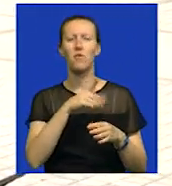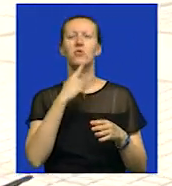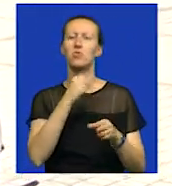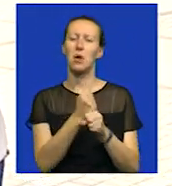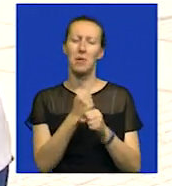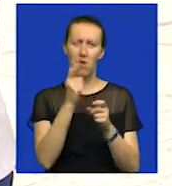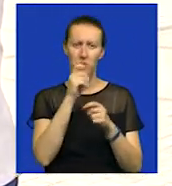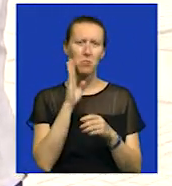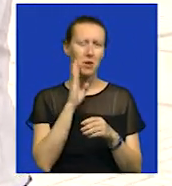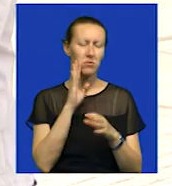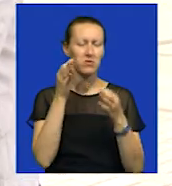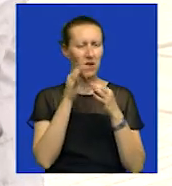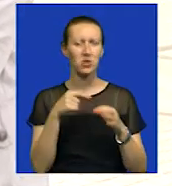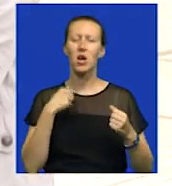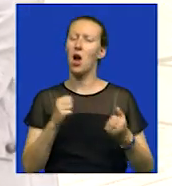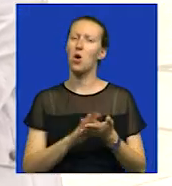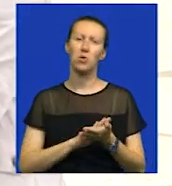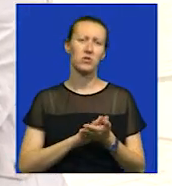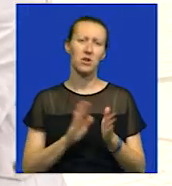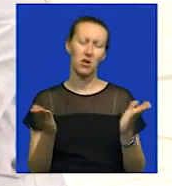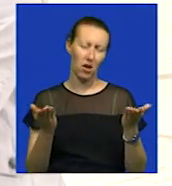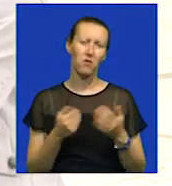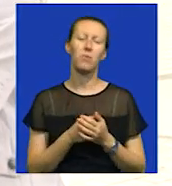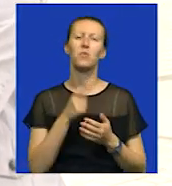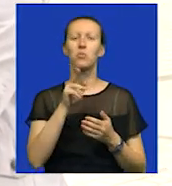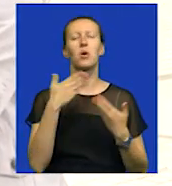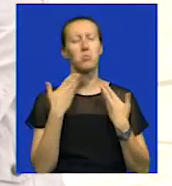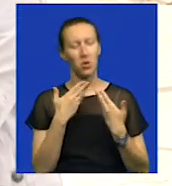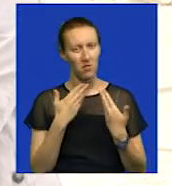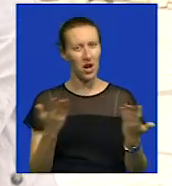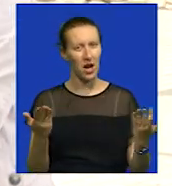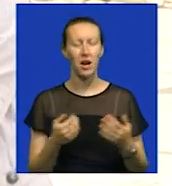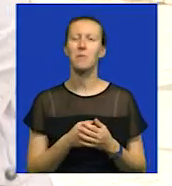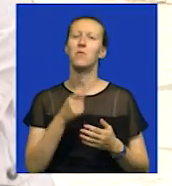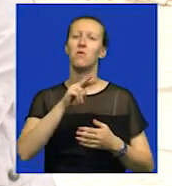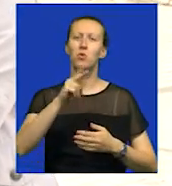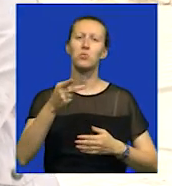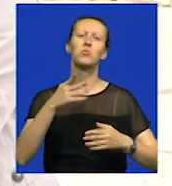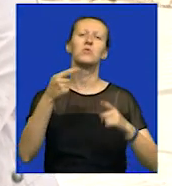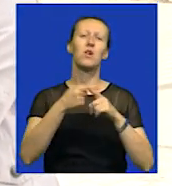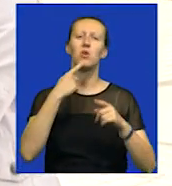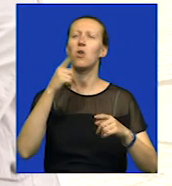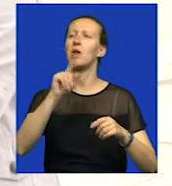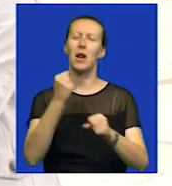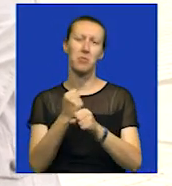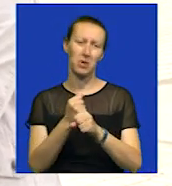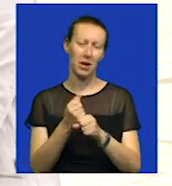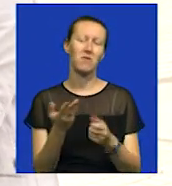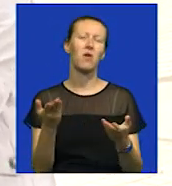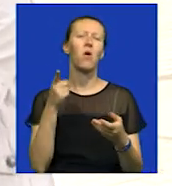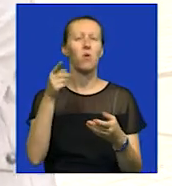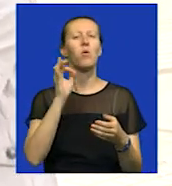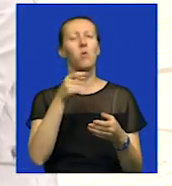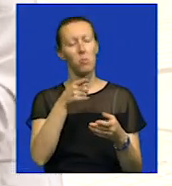što su napravili općina Medulin. Ja sam jako zadovoljna, evo, tu ih moram pohvaliti. Evo. A ono drugo će svađati s onima koji mi ne naprave. A dobro. A